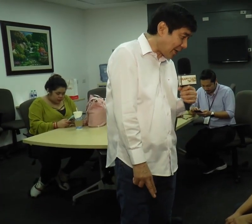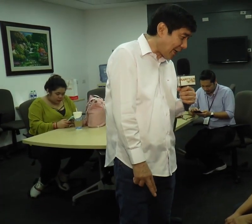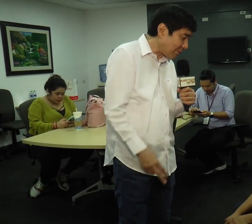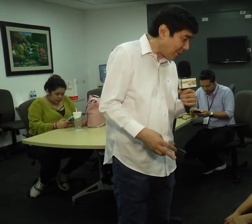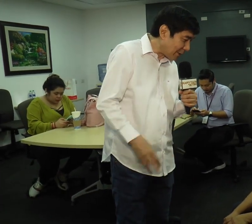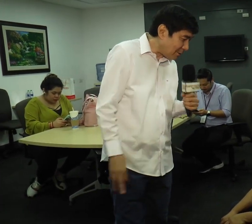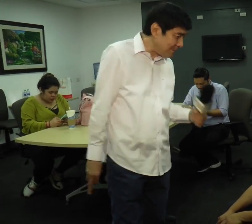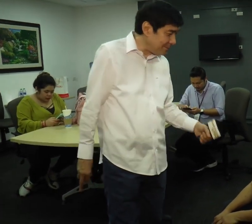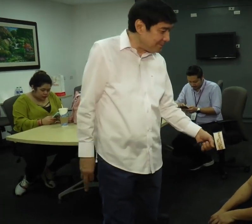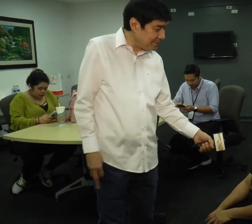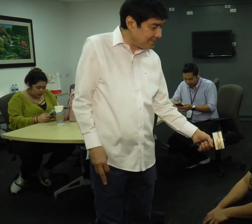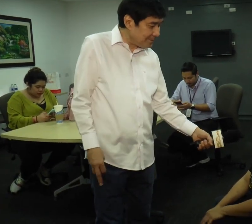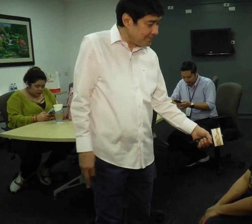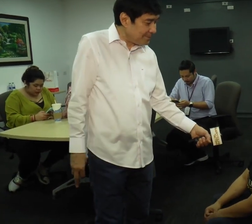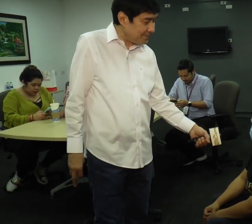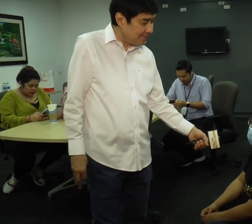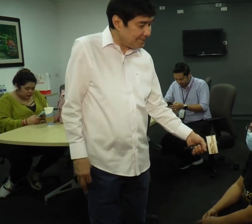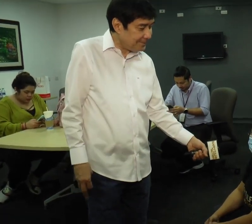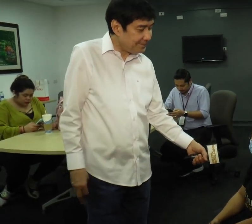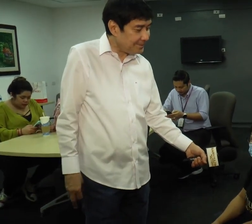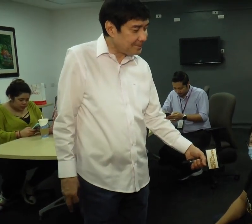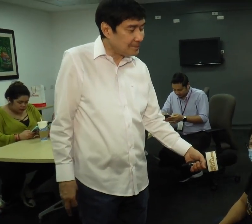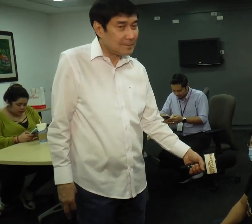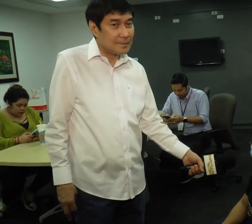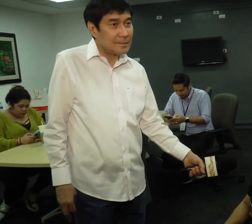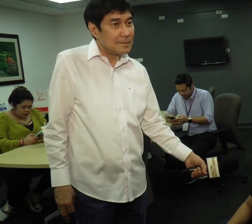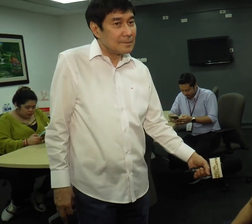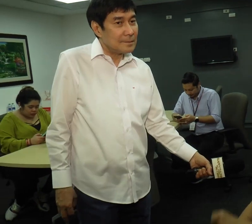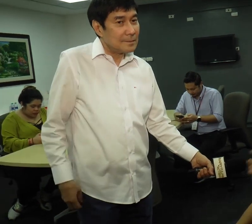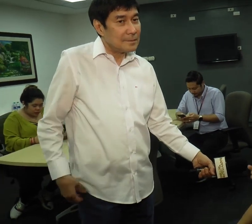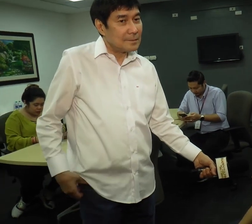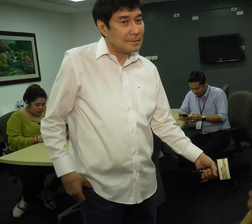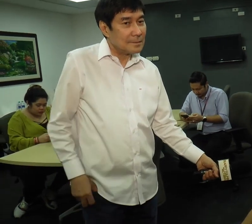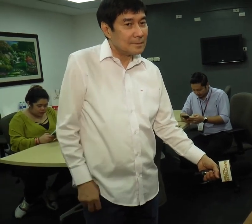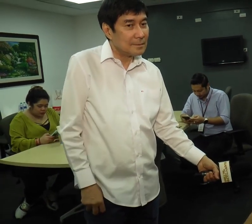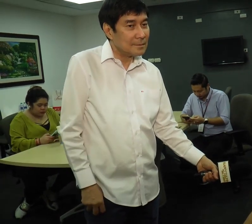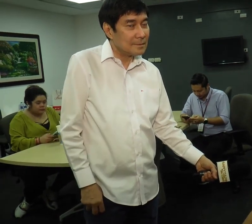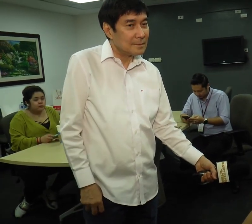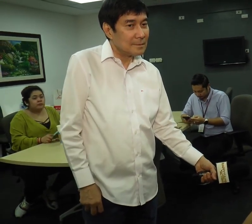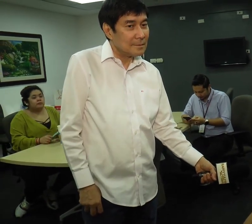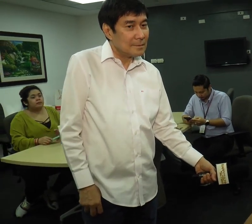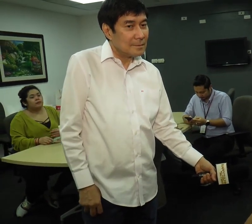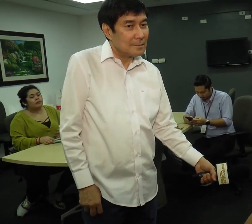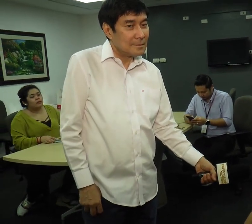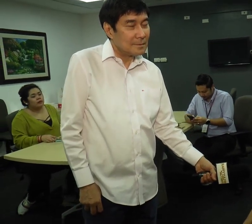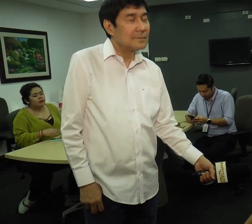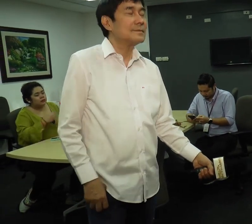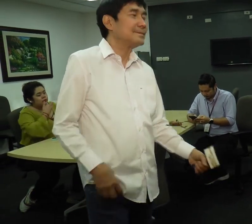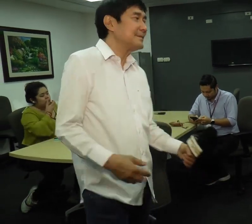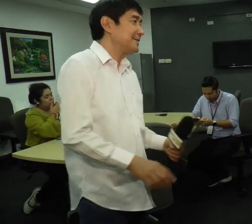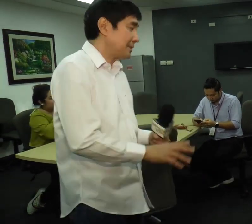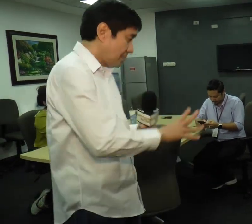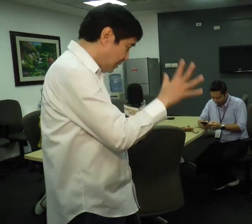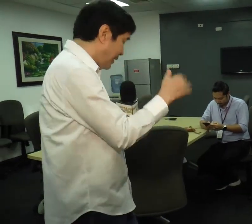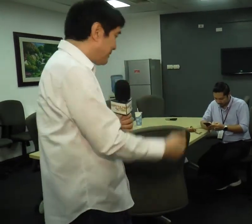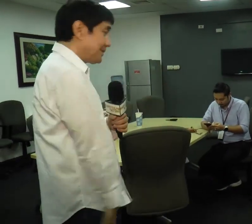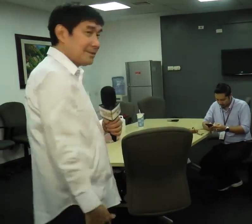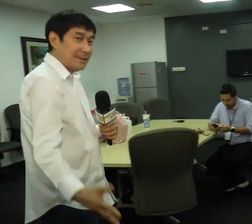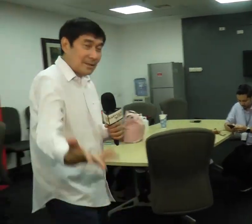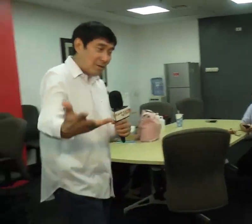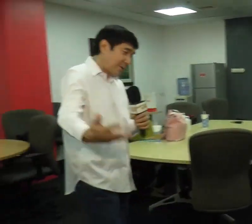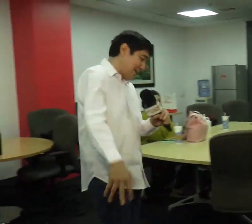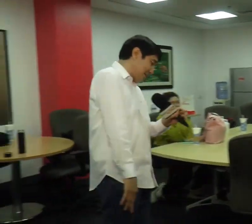frontline sa harap ni Kagawad. Pangatlo? Yung pong nag-aaway-away na pamilya dahil lang po sa bill ng kuryente at tubig.